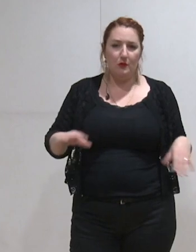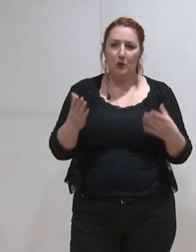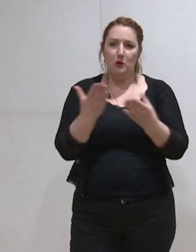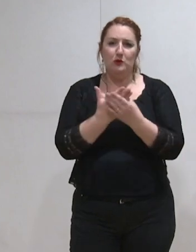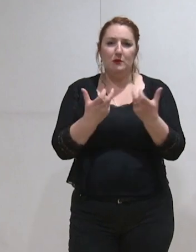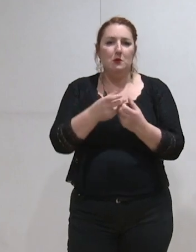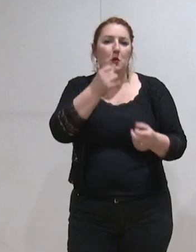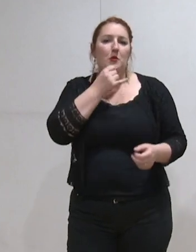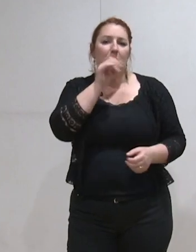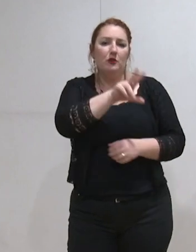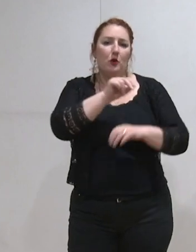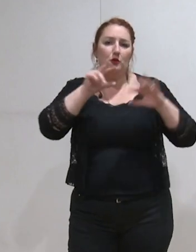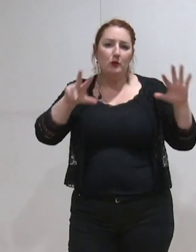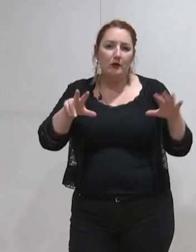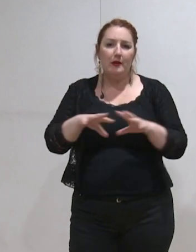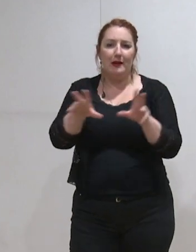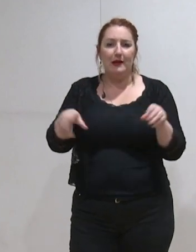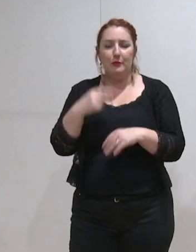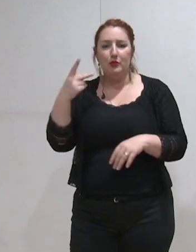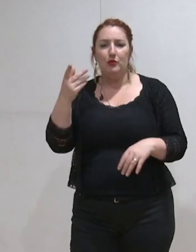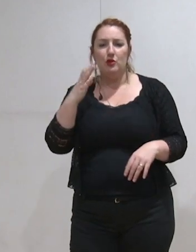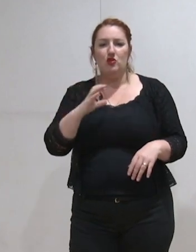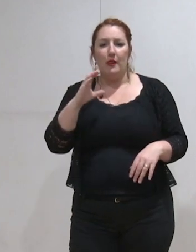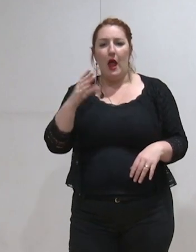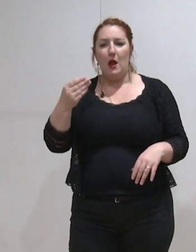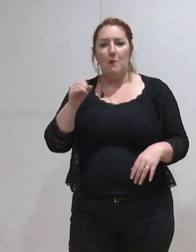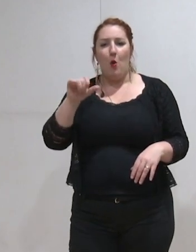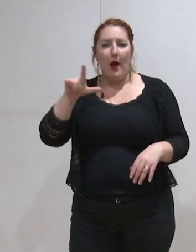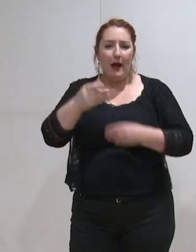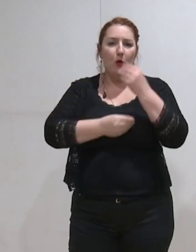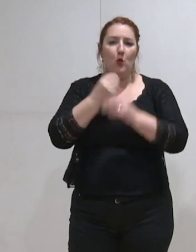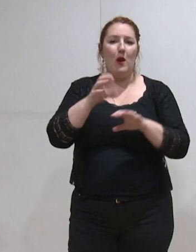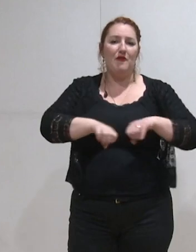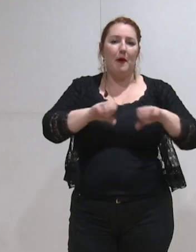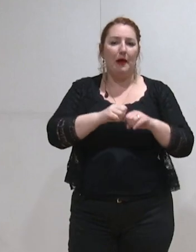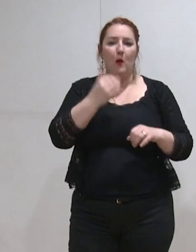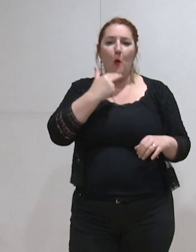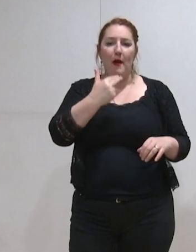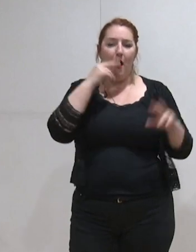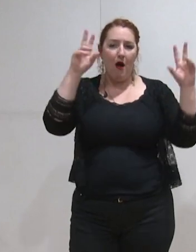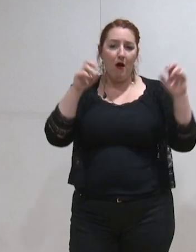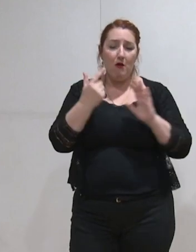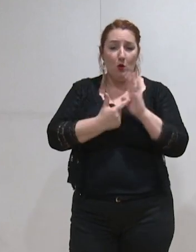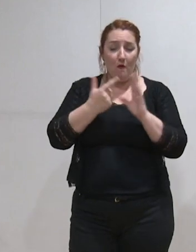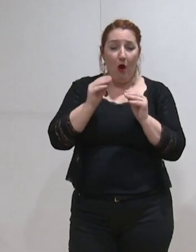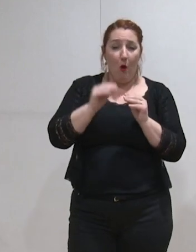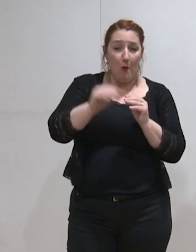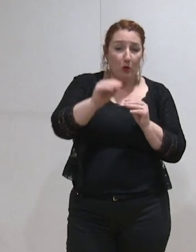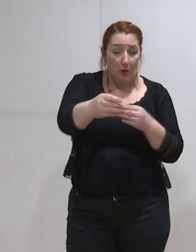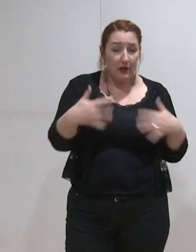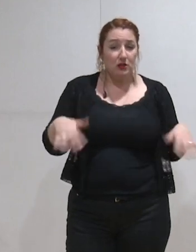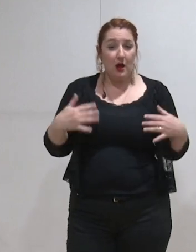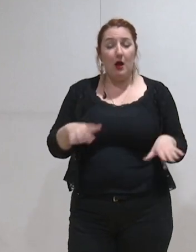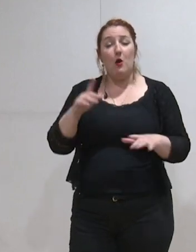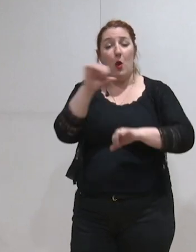38 l'équipe de Chantal Morel ou encore la fabrique opéra déjà reportée deux fois le laboratoire de sculpture urbaine